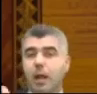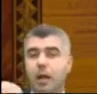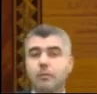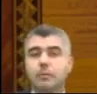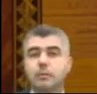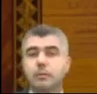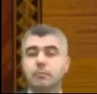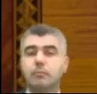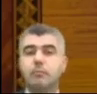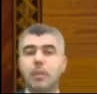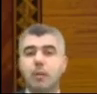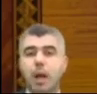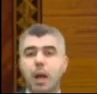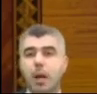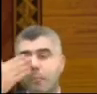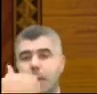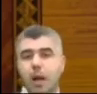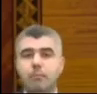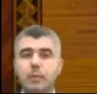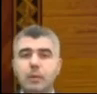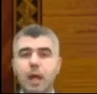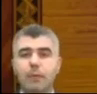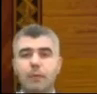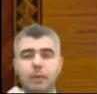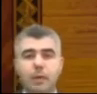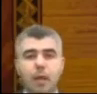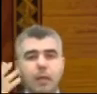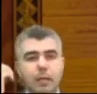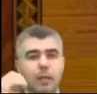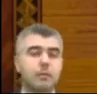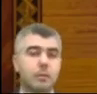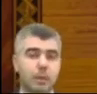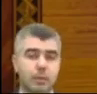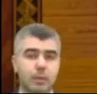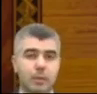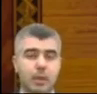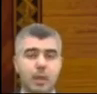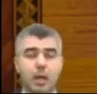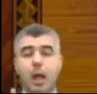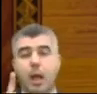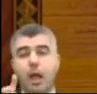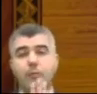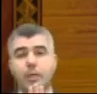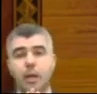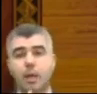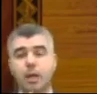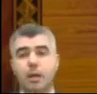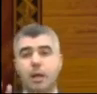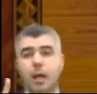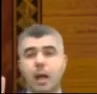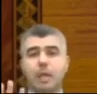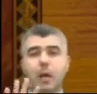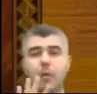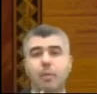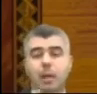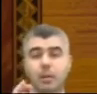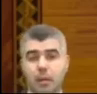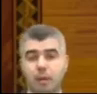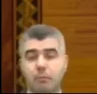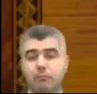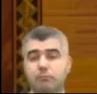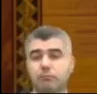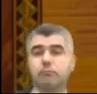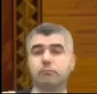أيضا شجاعة ماروك بريس، أنطوان مازيل، في عام 1954